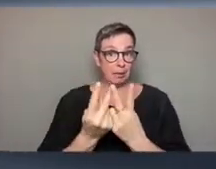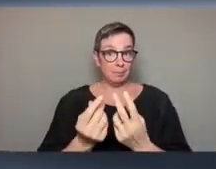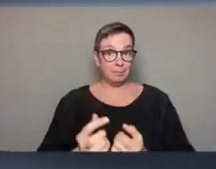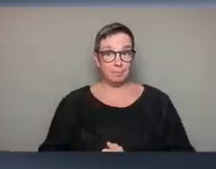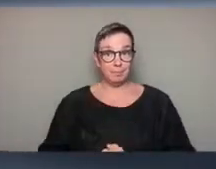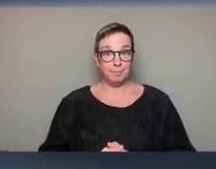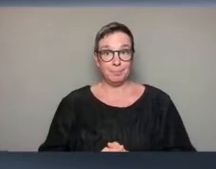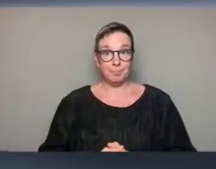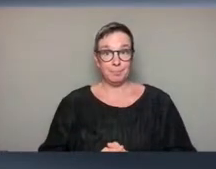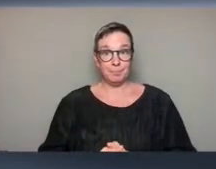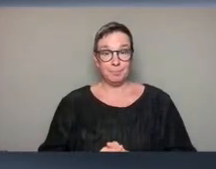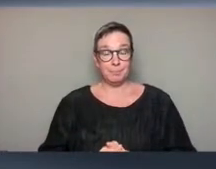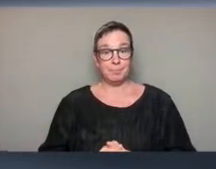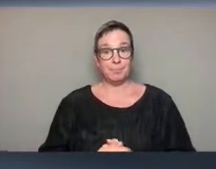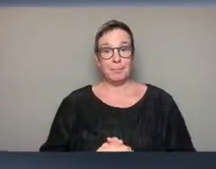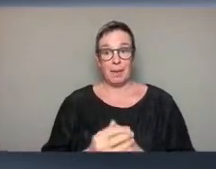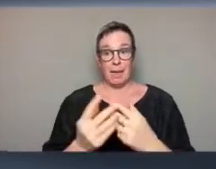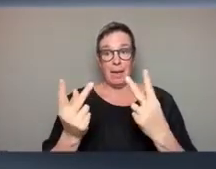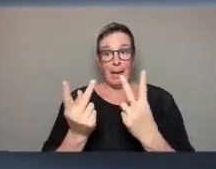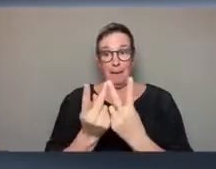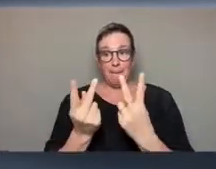Le réseau des parcs suisses.